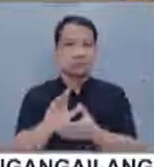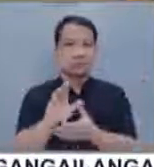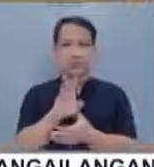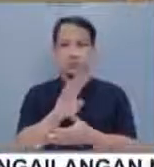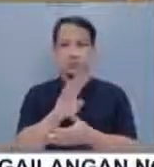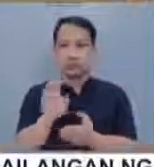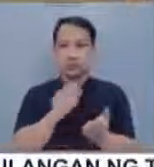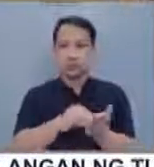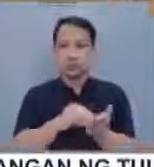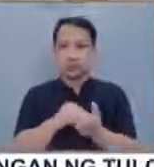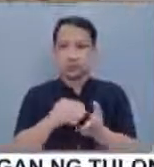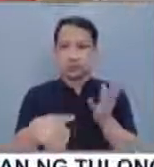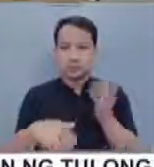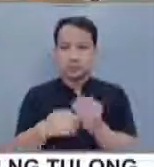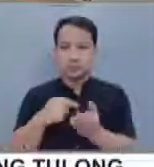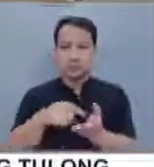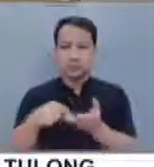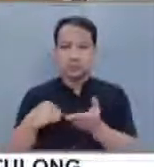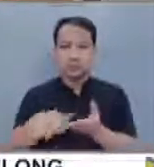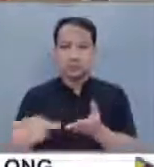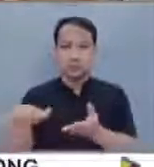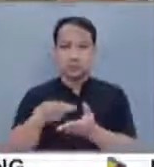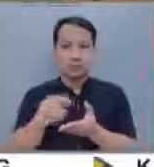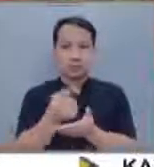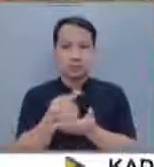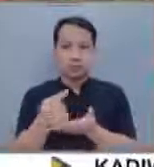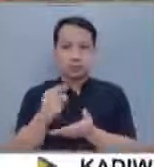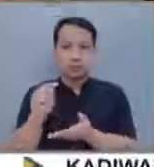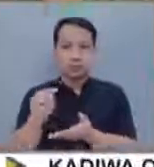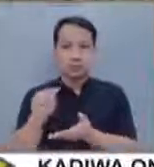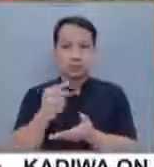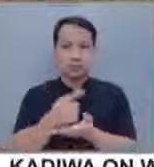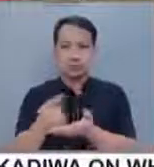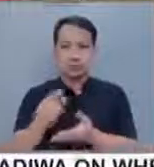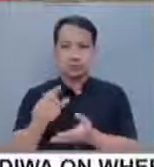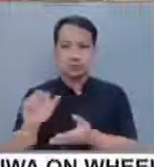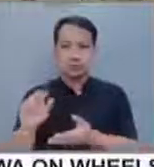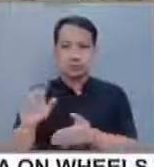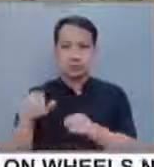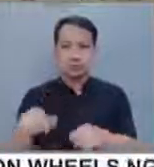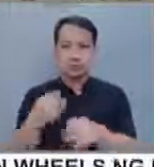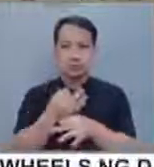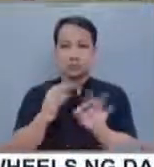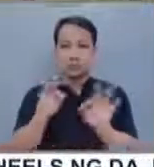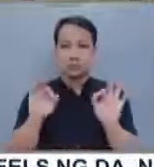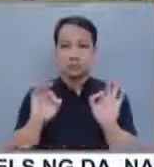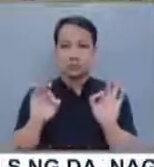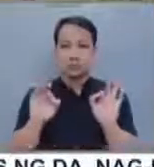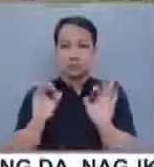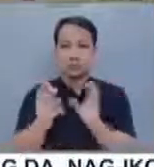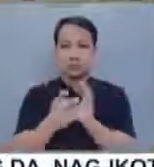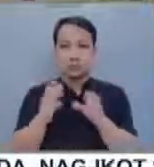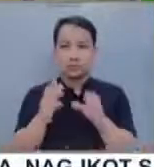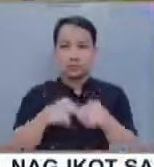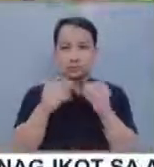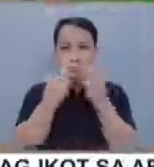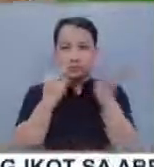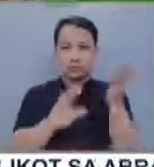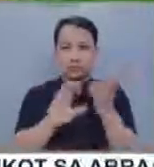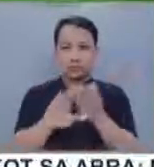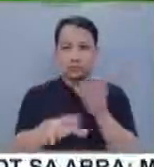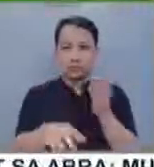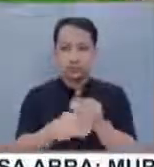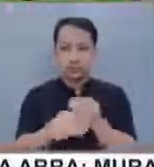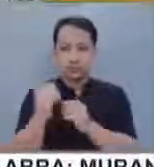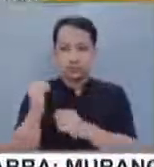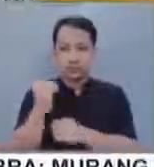na payout para sa week 6 hanggang week 13 ng libreng sakay program. Kasalukuyan na rin inaasikaso ng